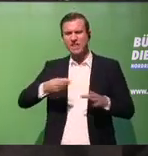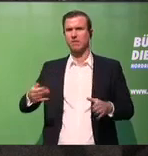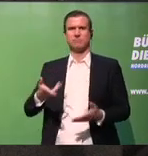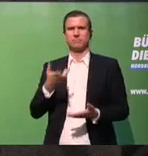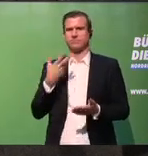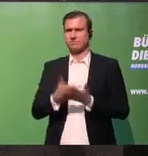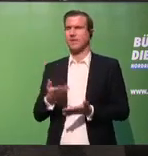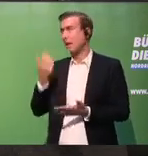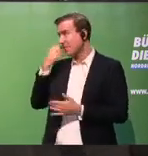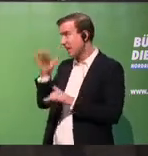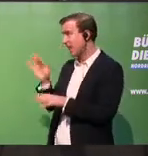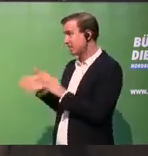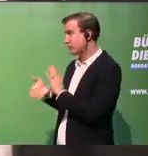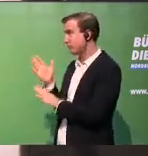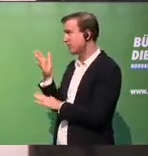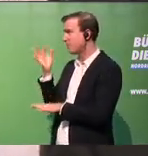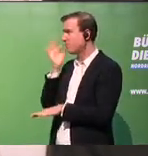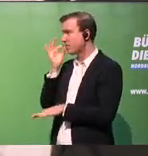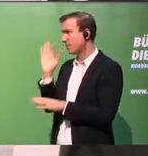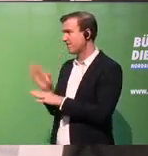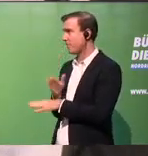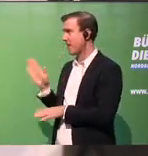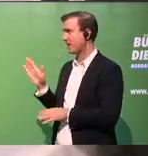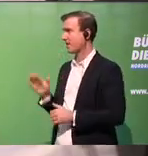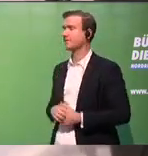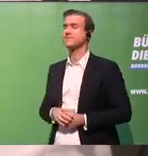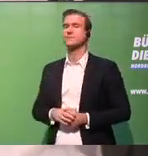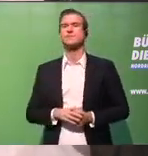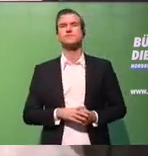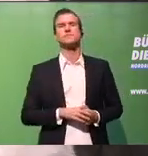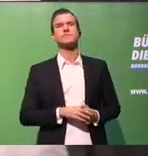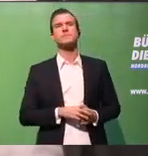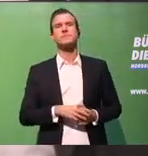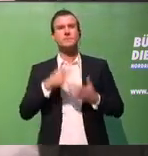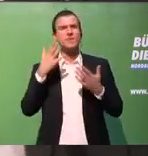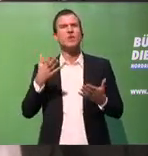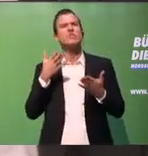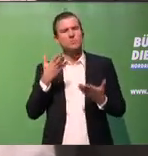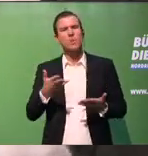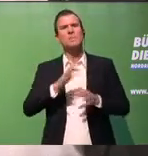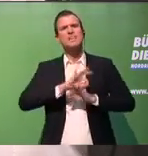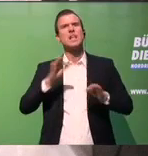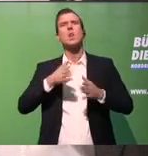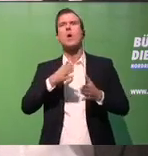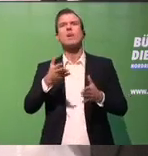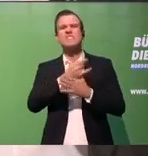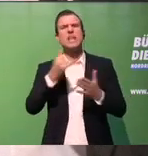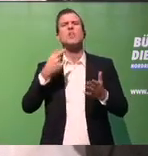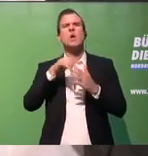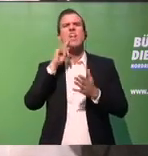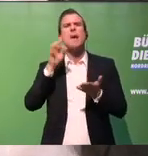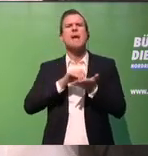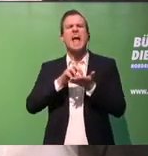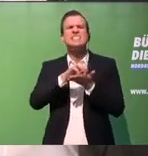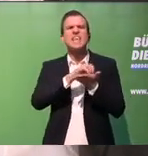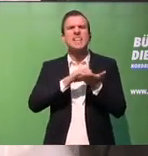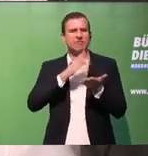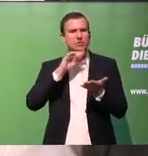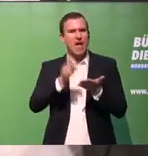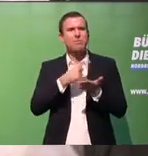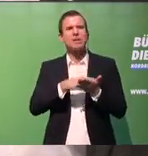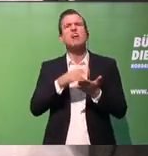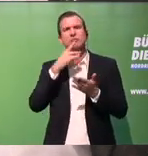Stefan, kommst du bitte zum Schluss? Die 5 Minuten sind um. Der Königsweg führt überall auf dieser Welt weg vom parasitären Wachstum und führt hin